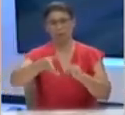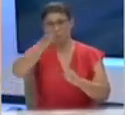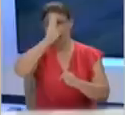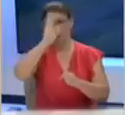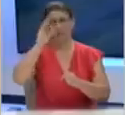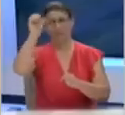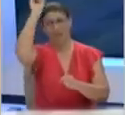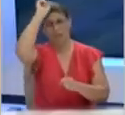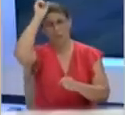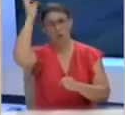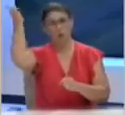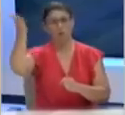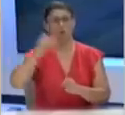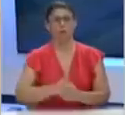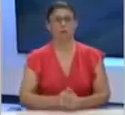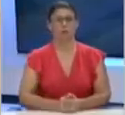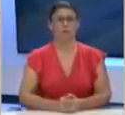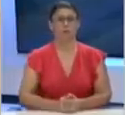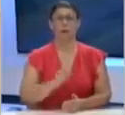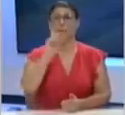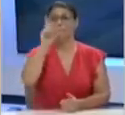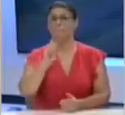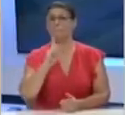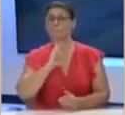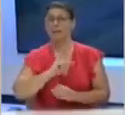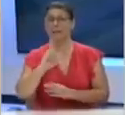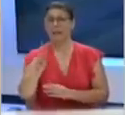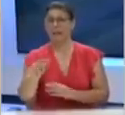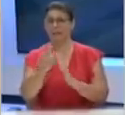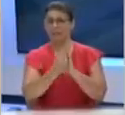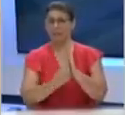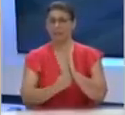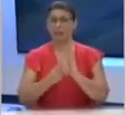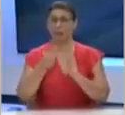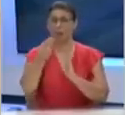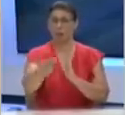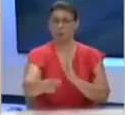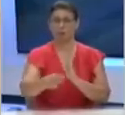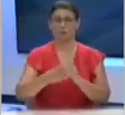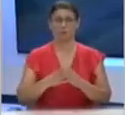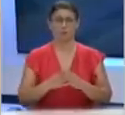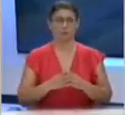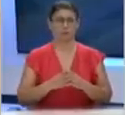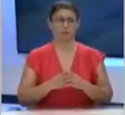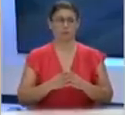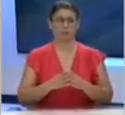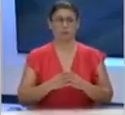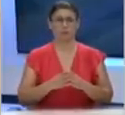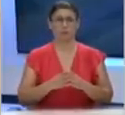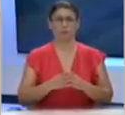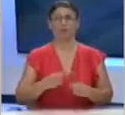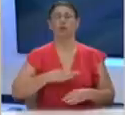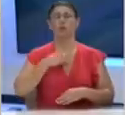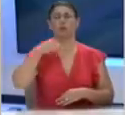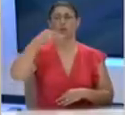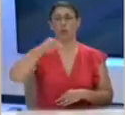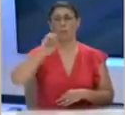Ρόδος? Μήπως με τα ίδια κριτήρια δώσατε το χρήσμα στον κύριο